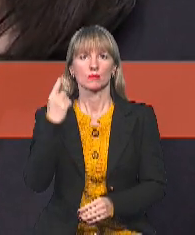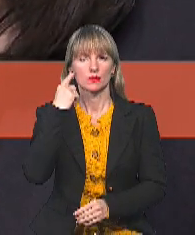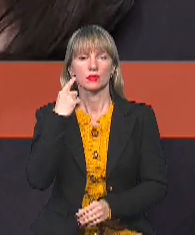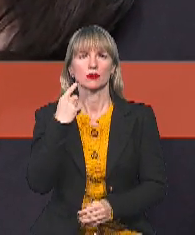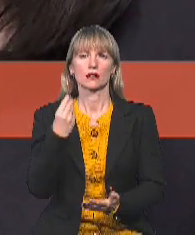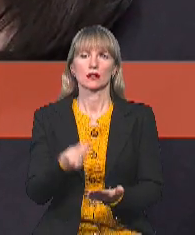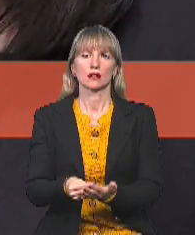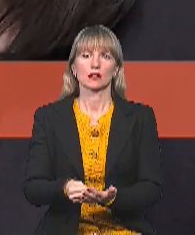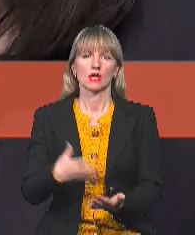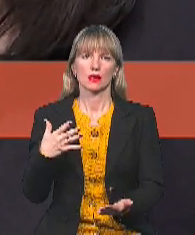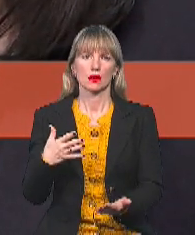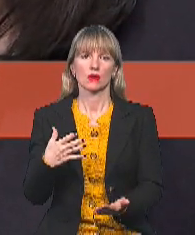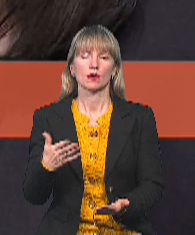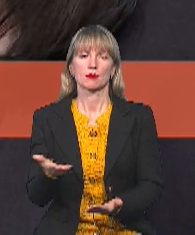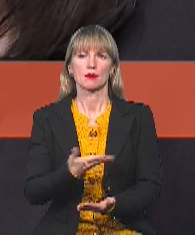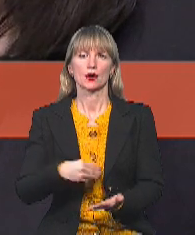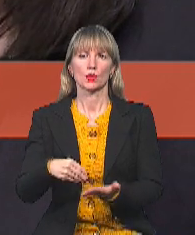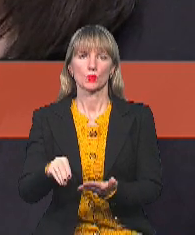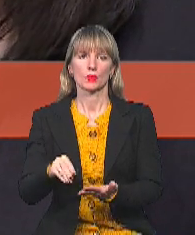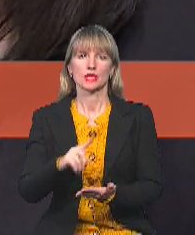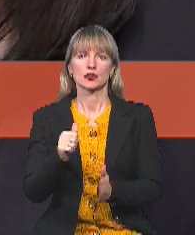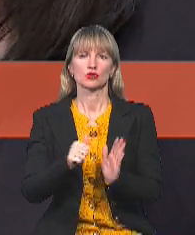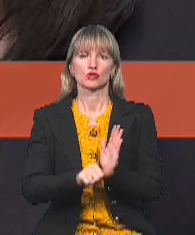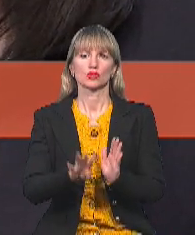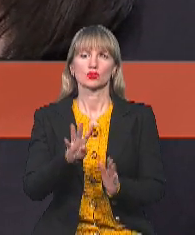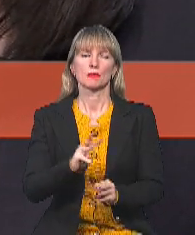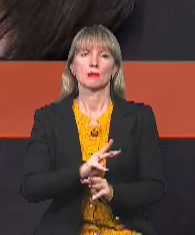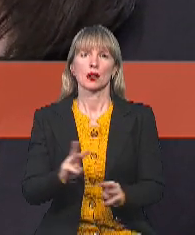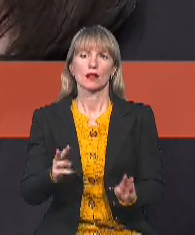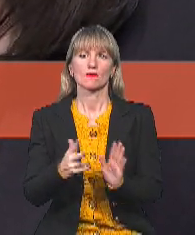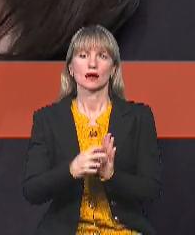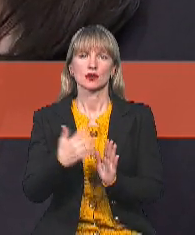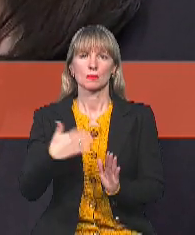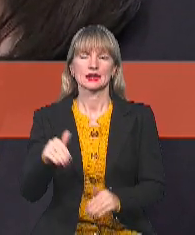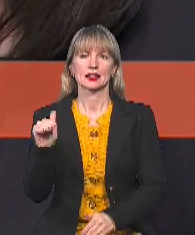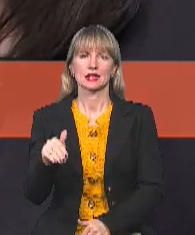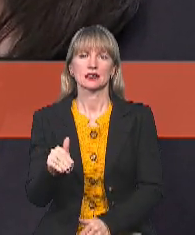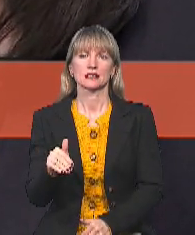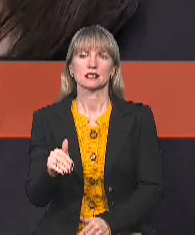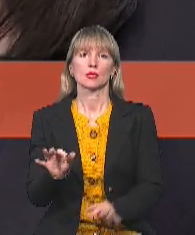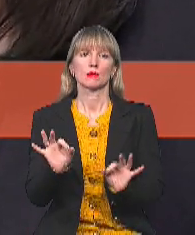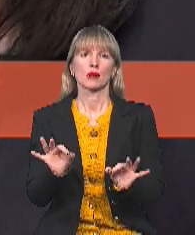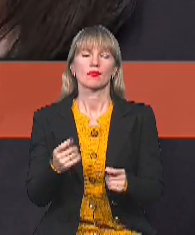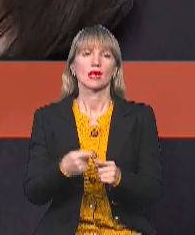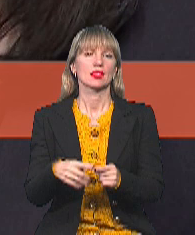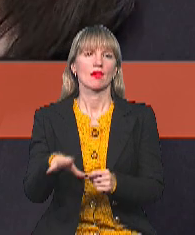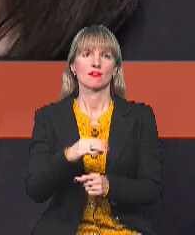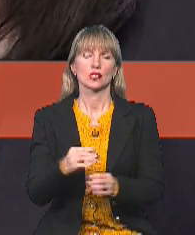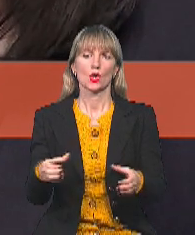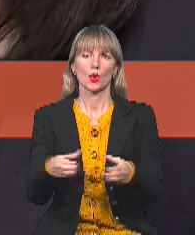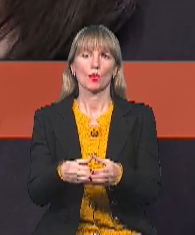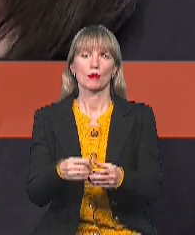достаточно дорогостоящее. Ну, вот мы купили за 64 миллиона 850 тысяч. Ну, правда, это весь комплекс, потому